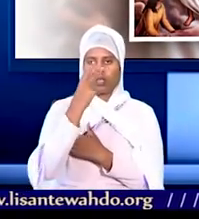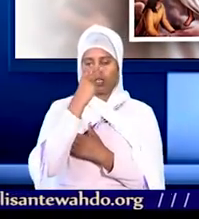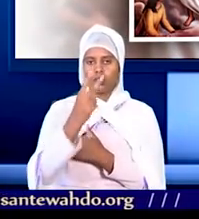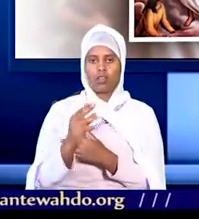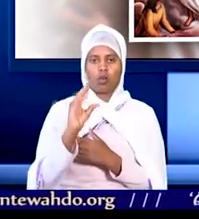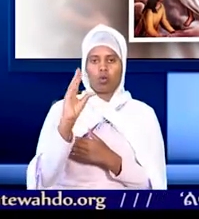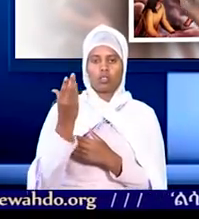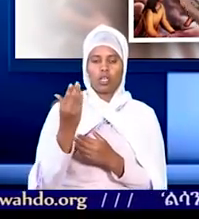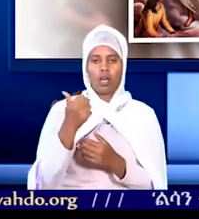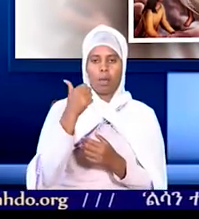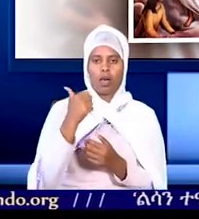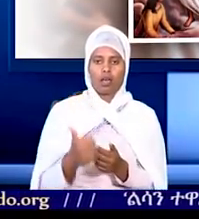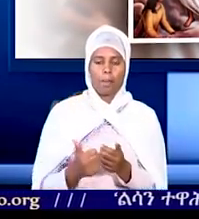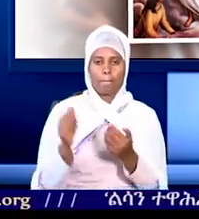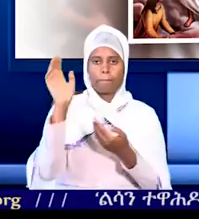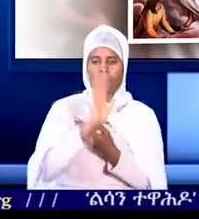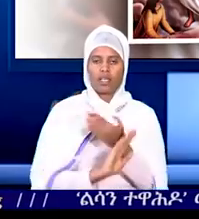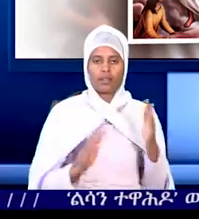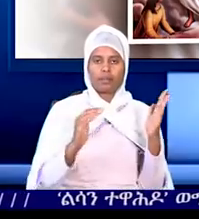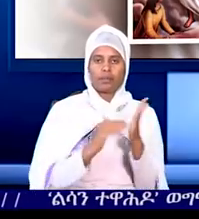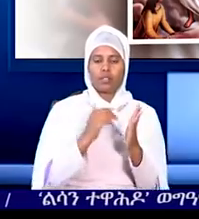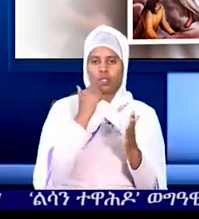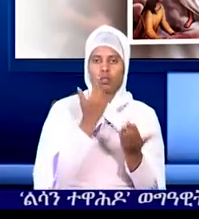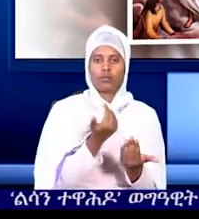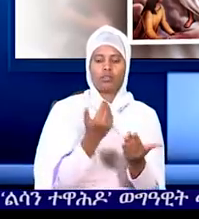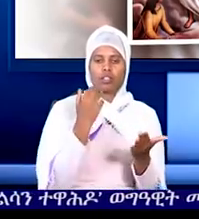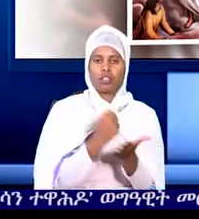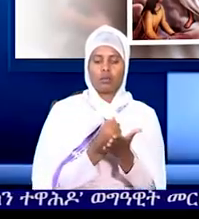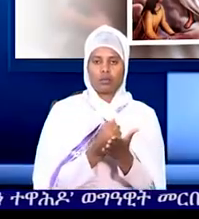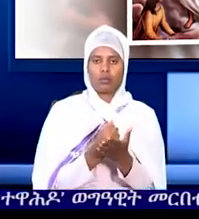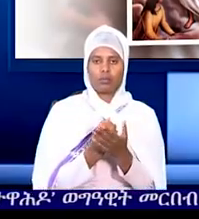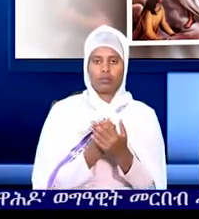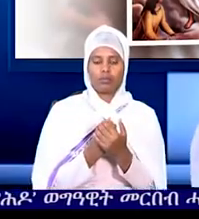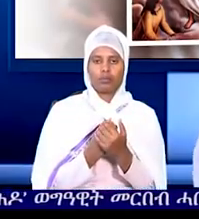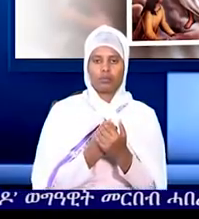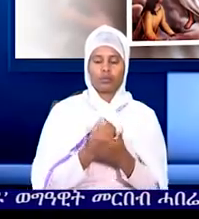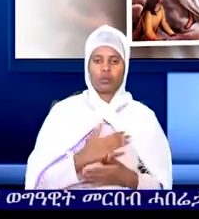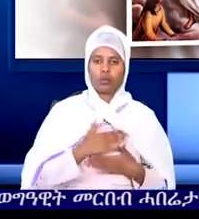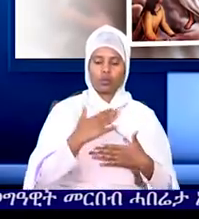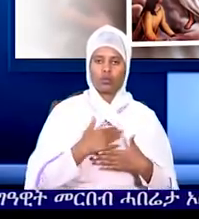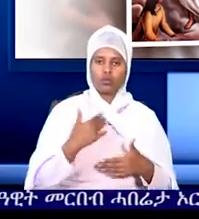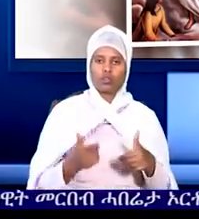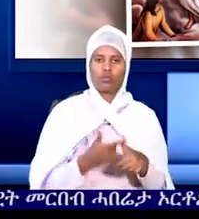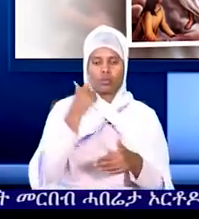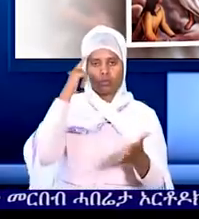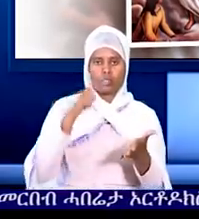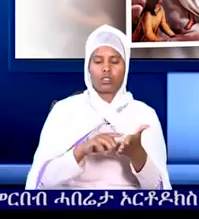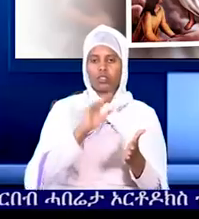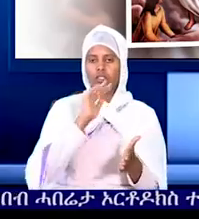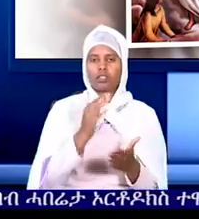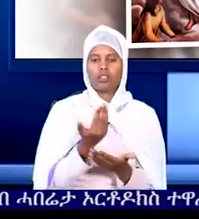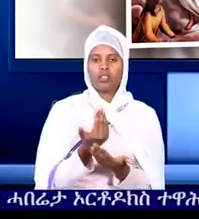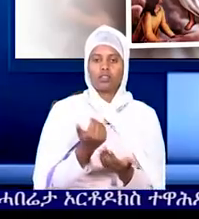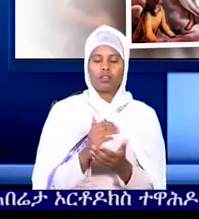تأمرتو حايلو قالت لنا هوسا اينا بقاريا مدحانيت بس حيلو لك تسفى دحق وسلا كحق